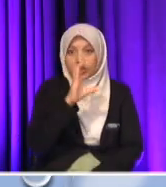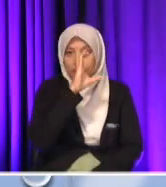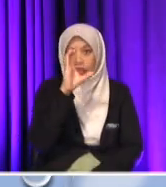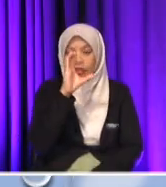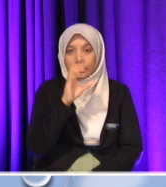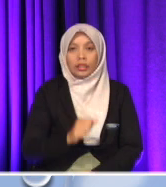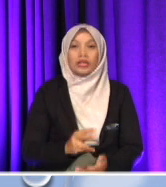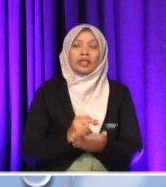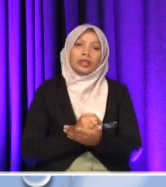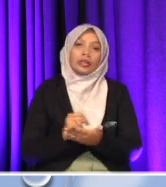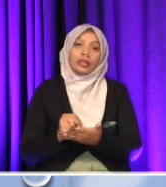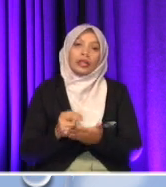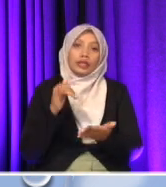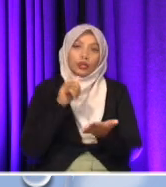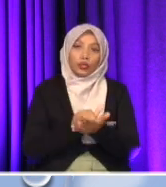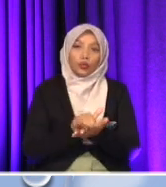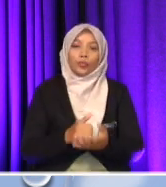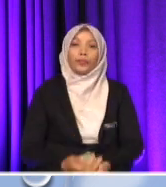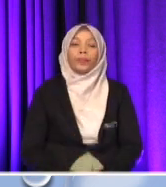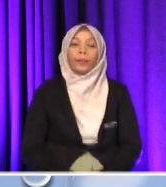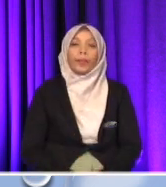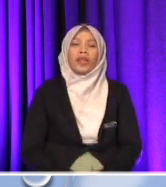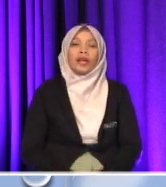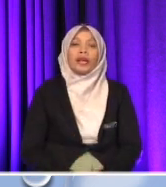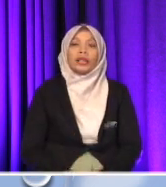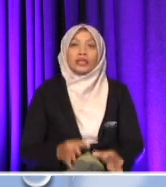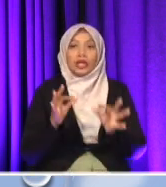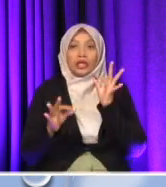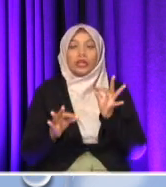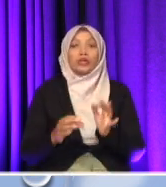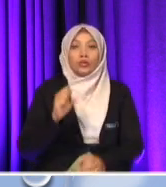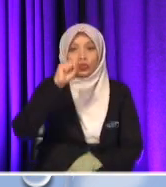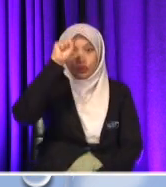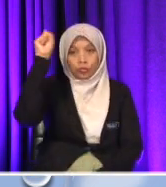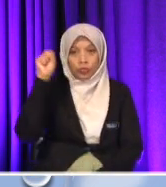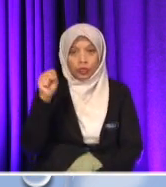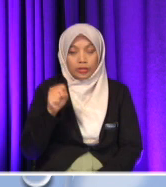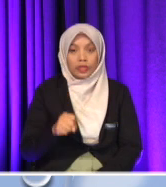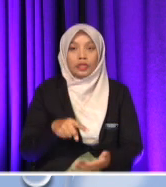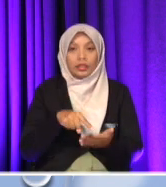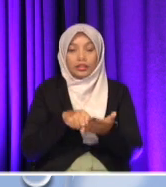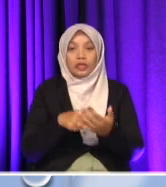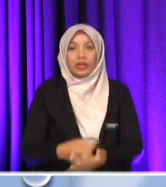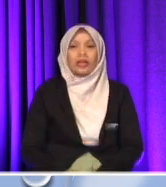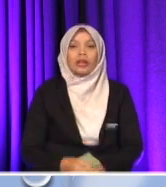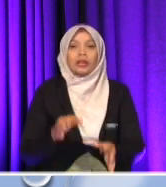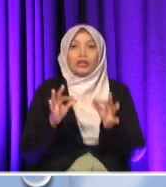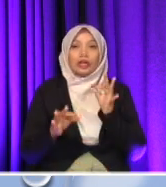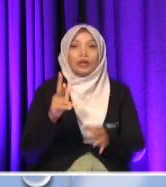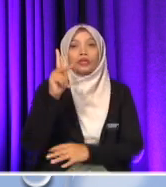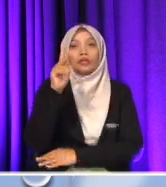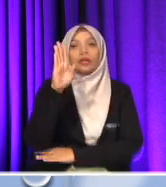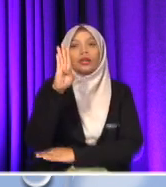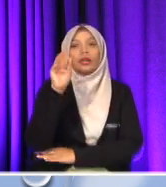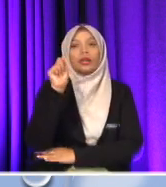regangan kemuatan. Okey. Okey, so soalan ni dia boleh cari kalau soalan nak tanya trik lah, kebatnya soalan contoh kan. Dia